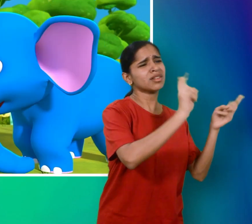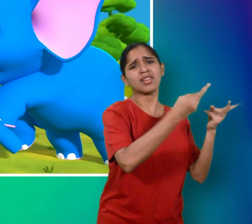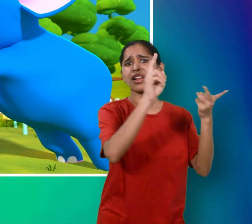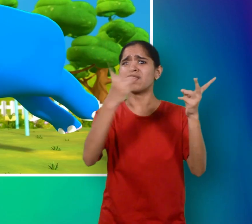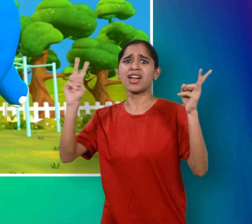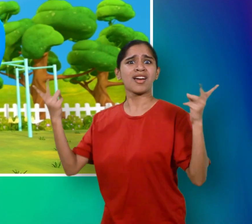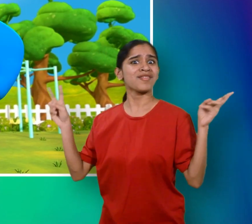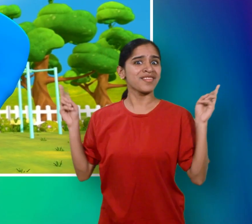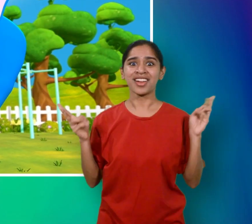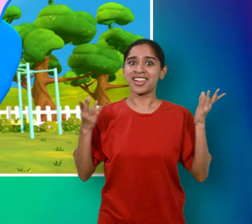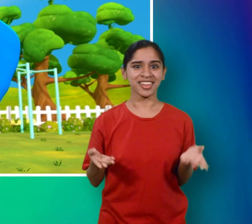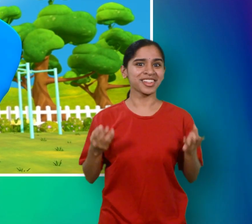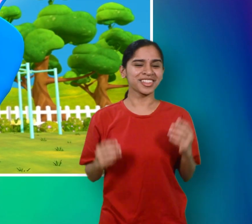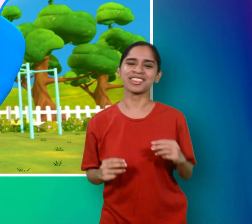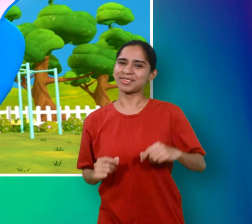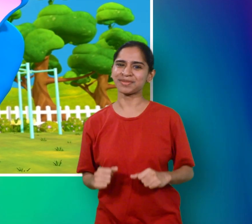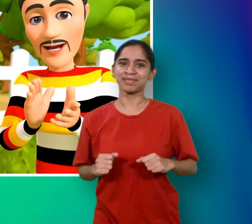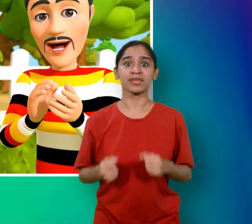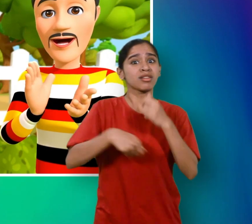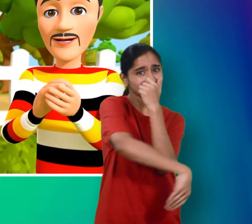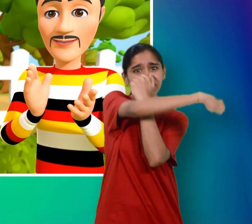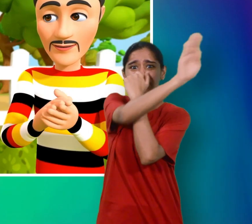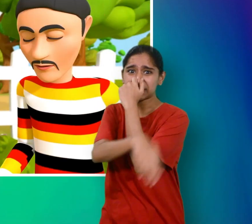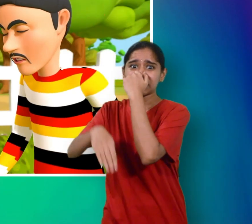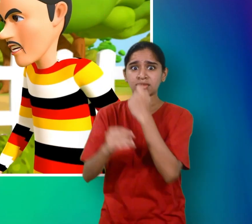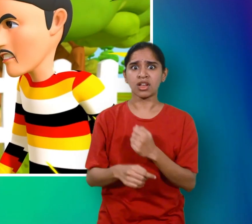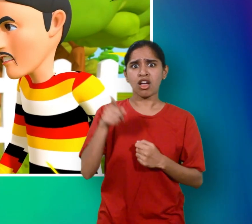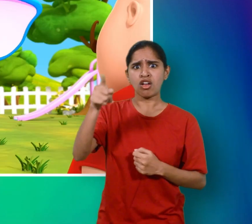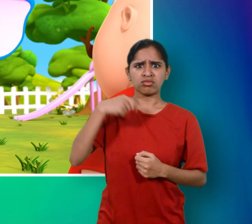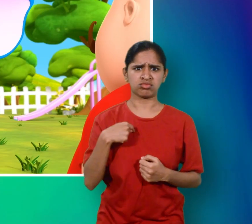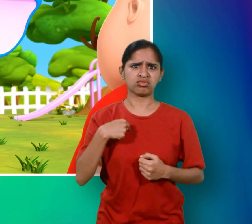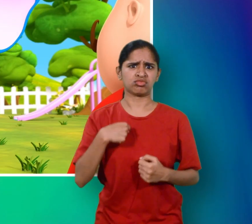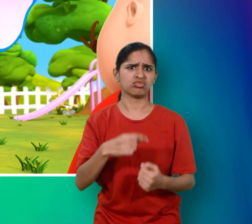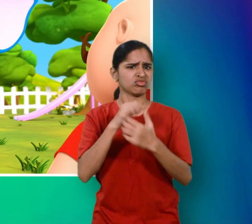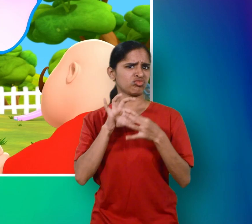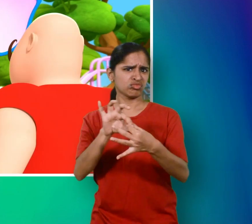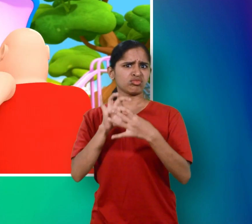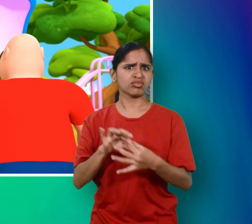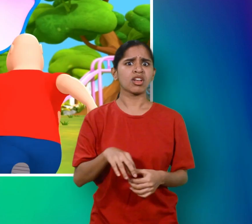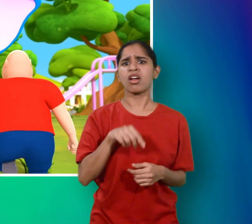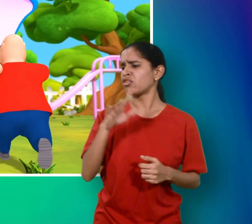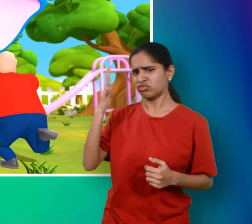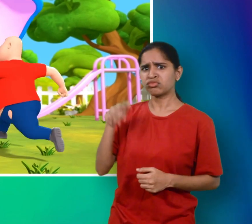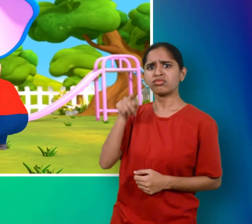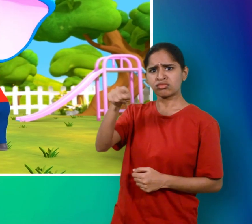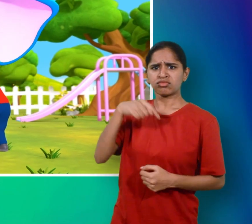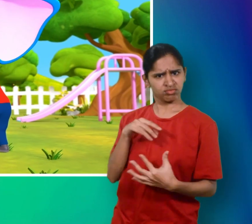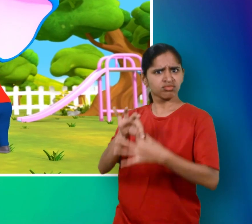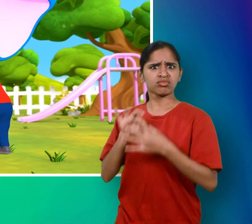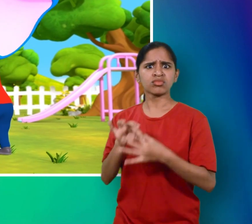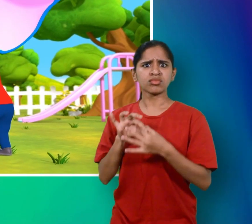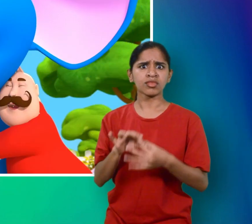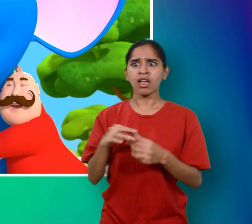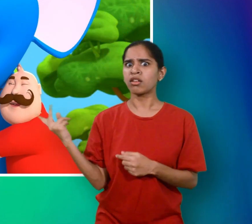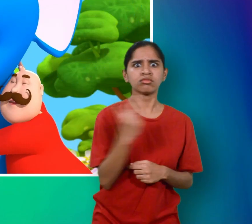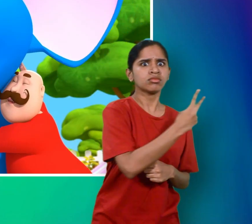दिखलाता। हाथी पर है हक खूब जमाते, दोनों अपना